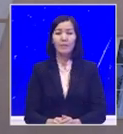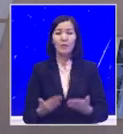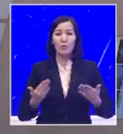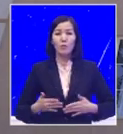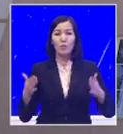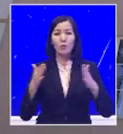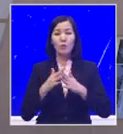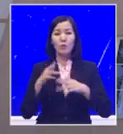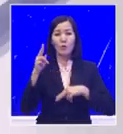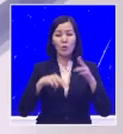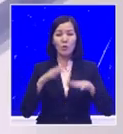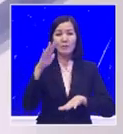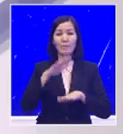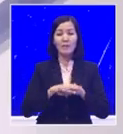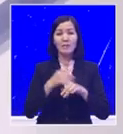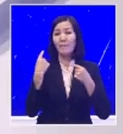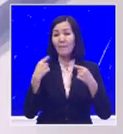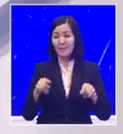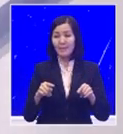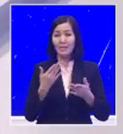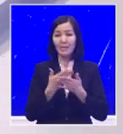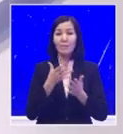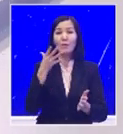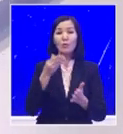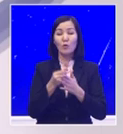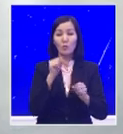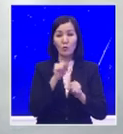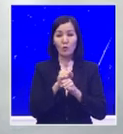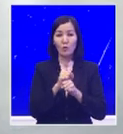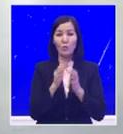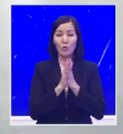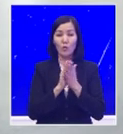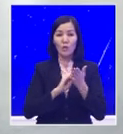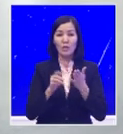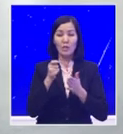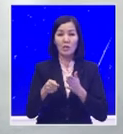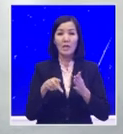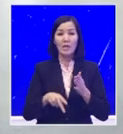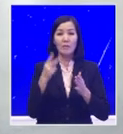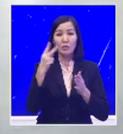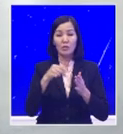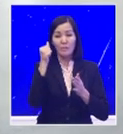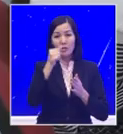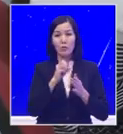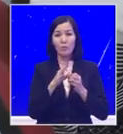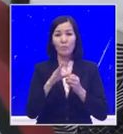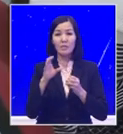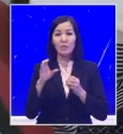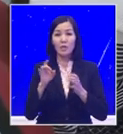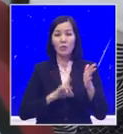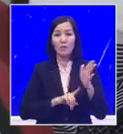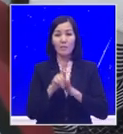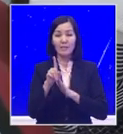құрылыш жинақ банкіндегі жағдай сәл өзгеше. Мұнда төлемді шегеру туралы өтініш 2020 жылдың 15 сәуірінен